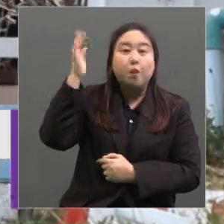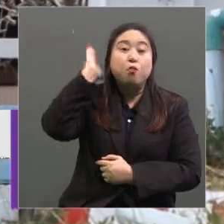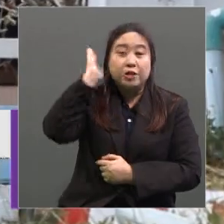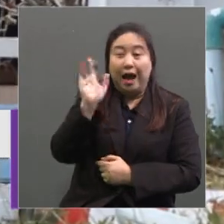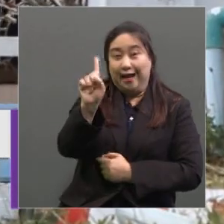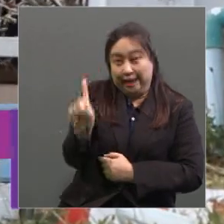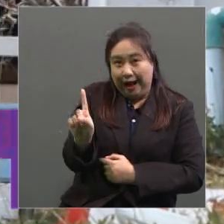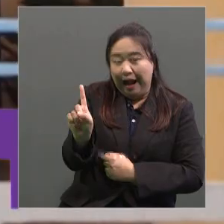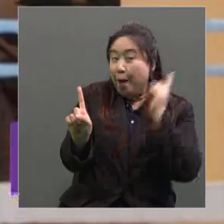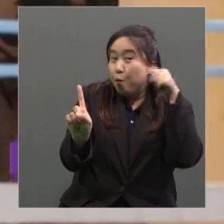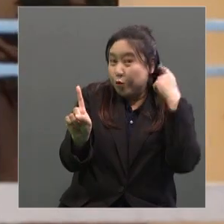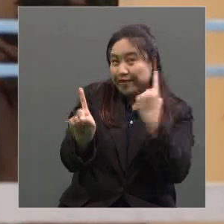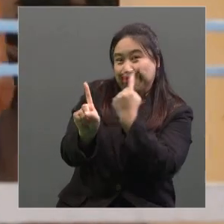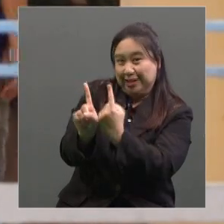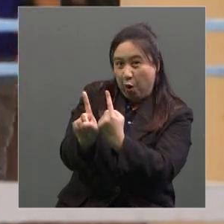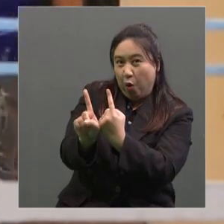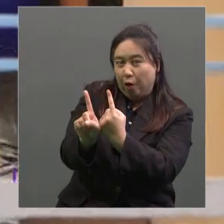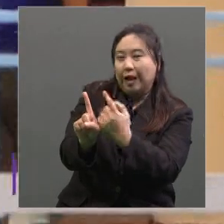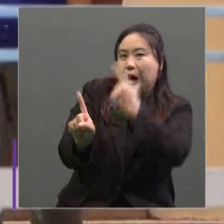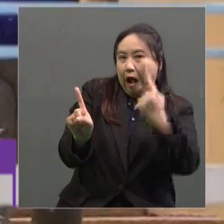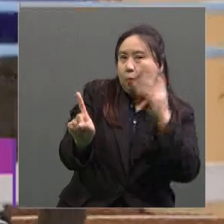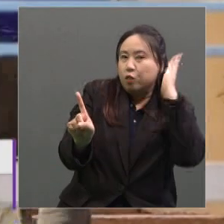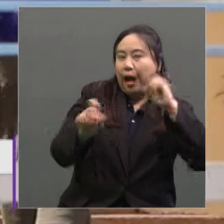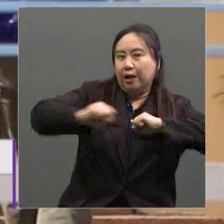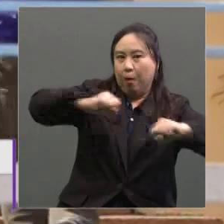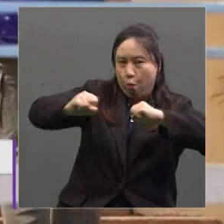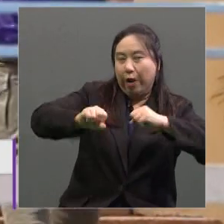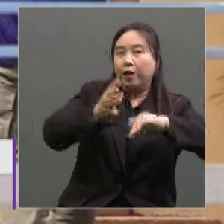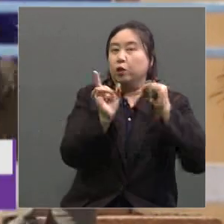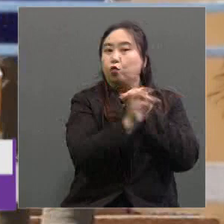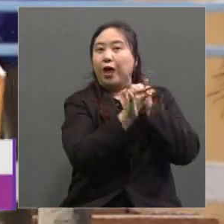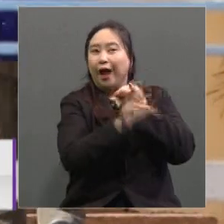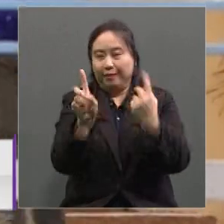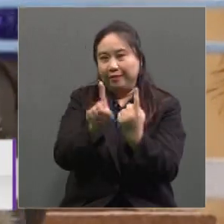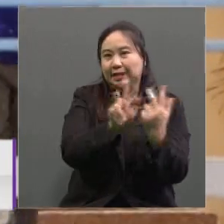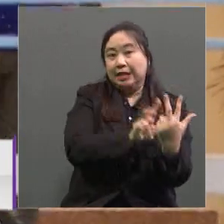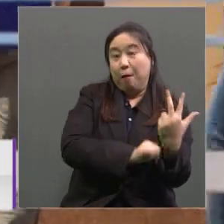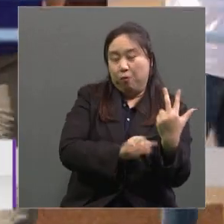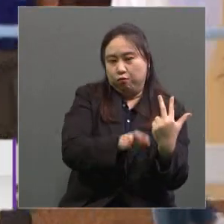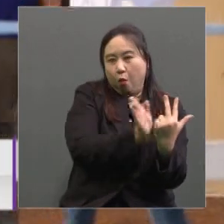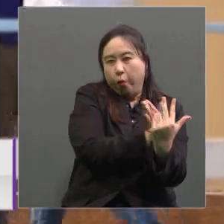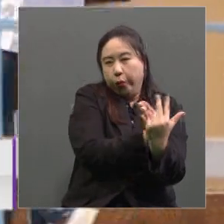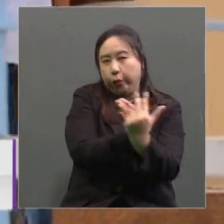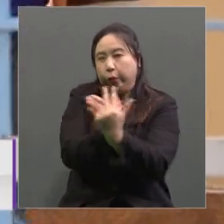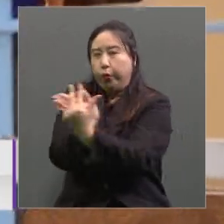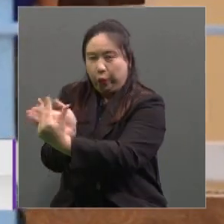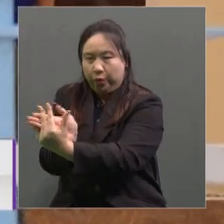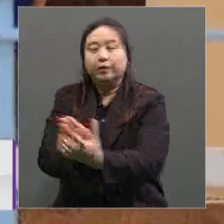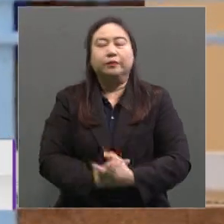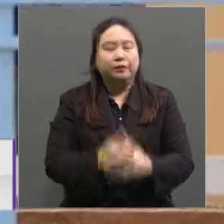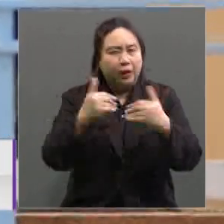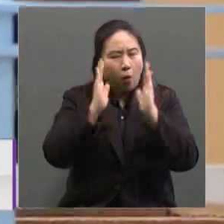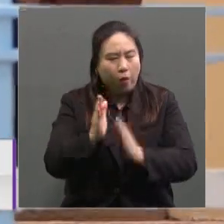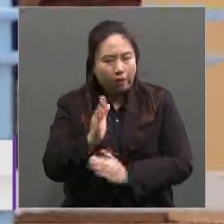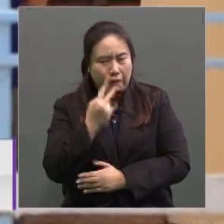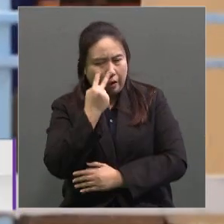นั่งอยู่คนสุดท้ายนะคะหลังจากภาพนี้ปรากฏออกมาเนี่ยนะคะก็หลายๆคนก็ได้เข้าไปดูนะคะก็จะมีค